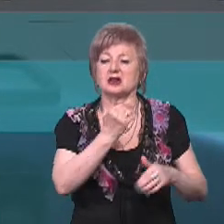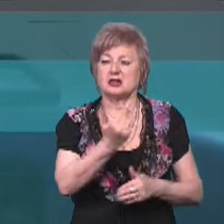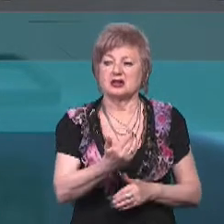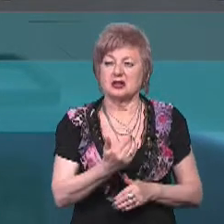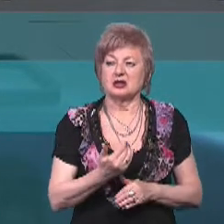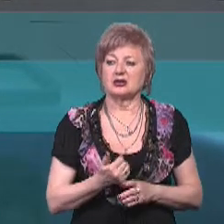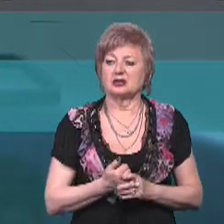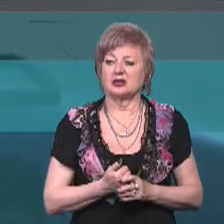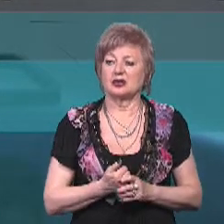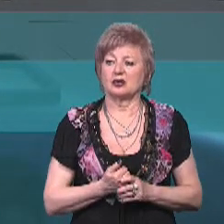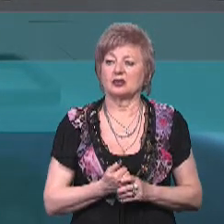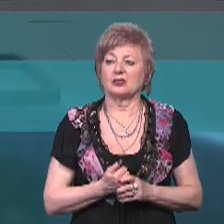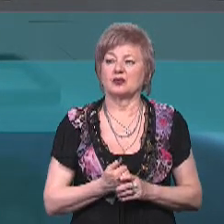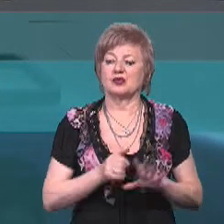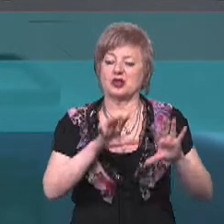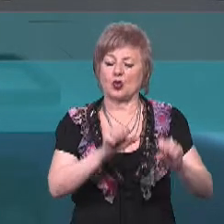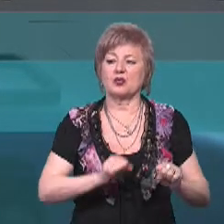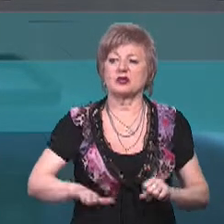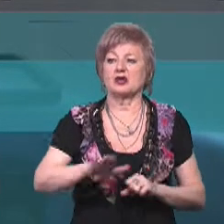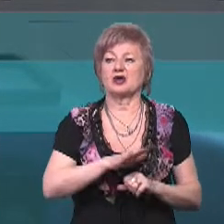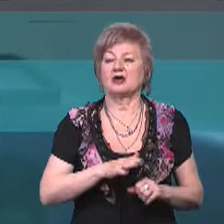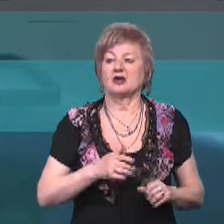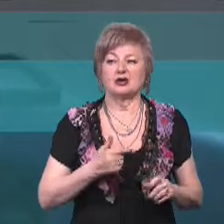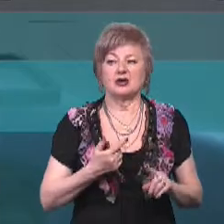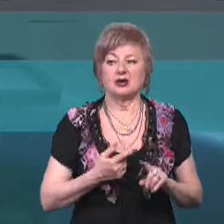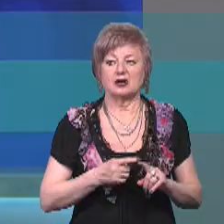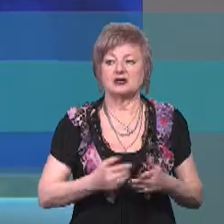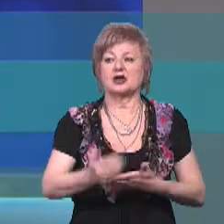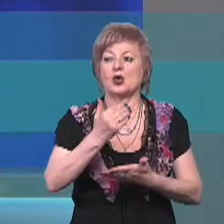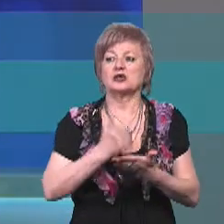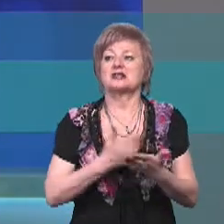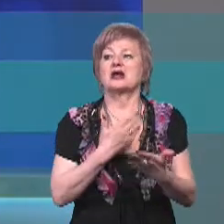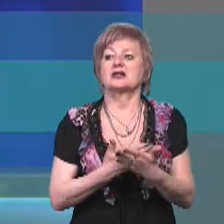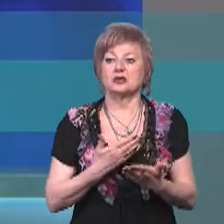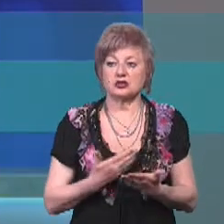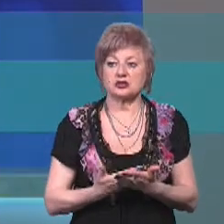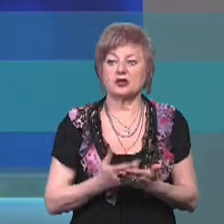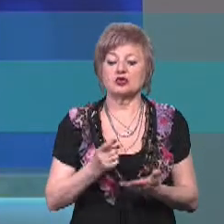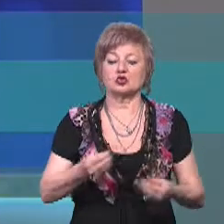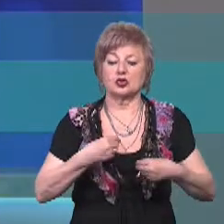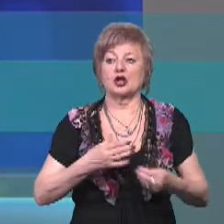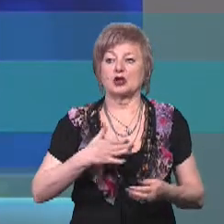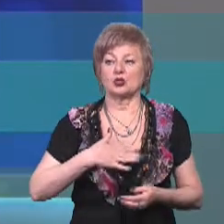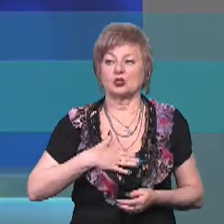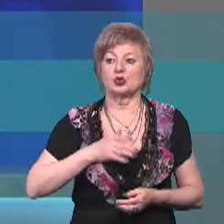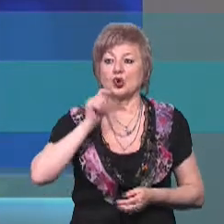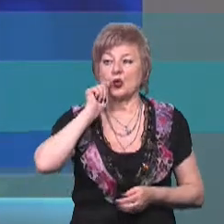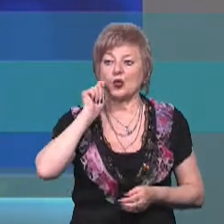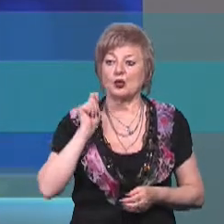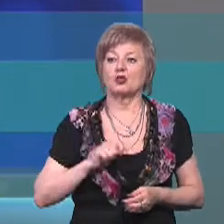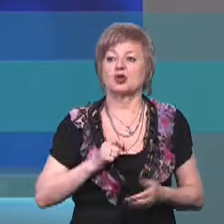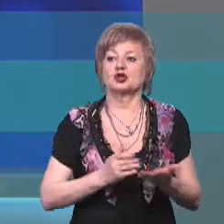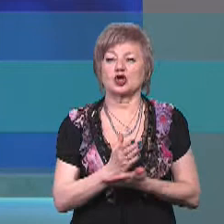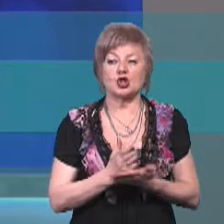та окупованій території України? За останніми даними, що надають нам українські